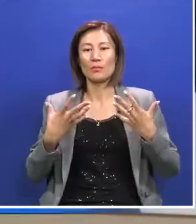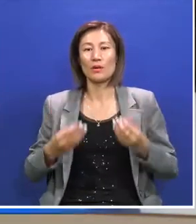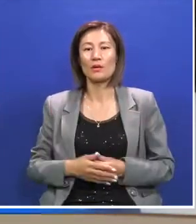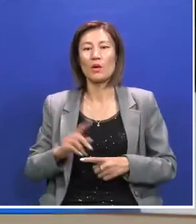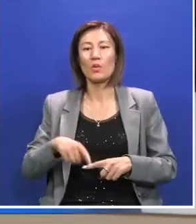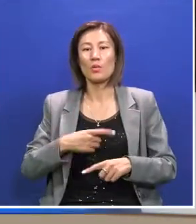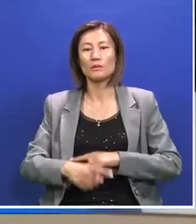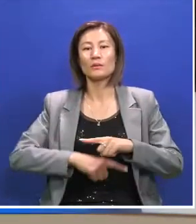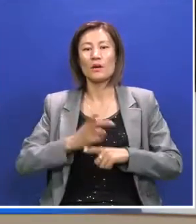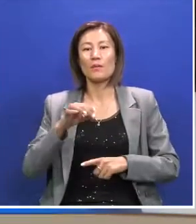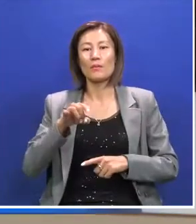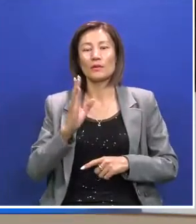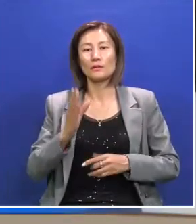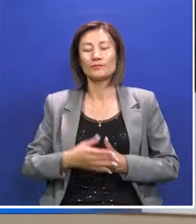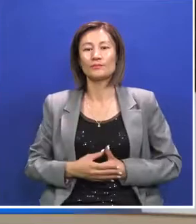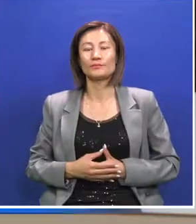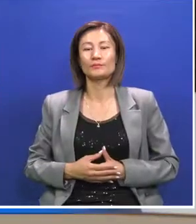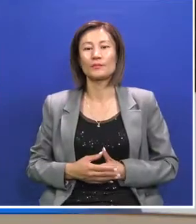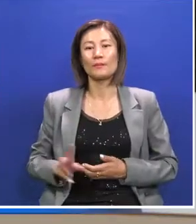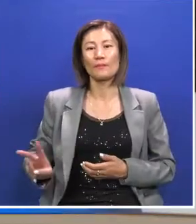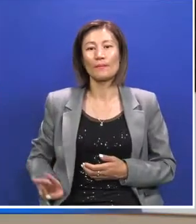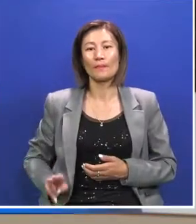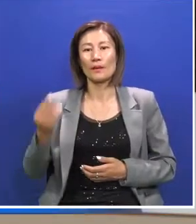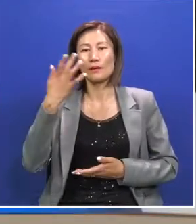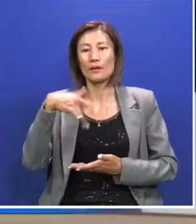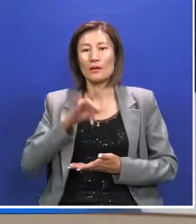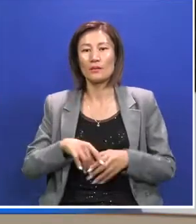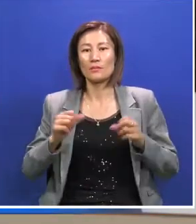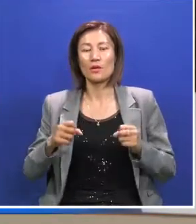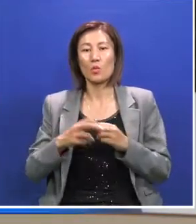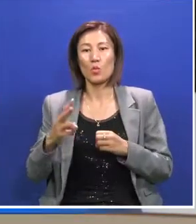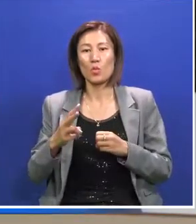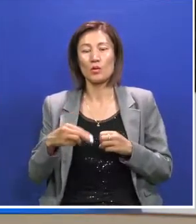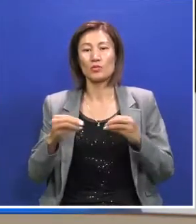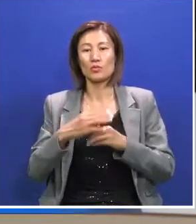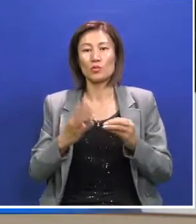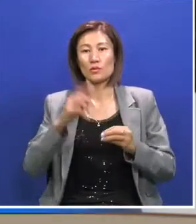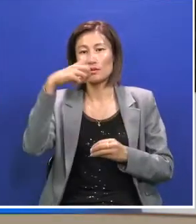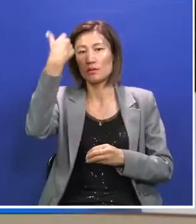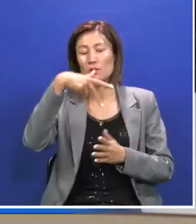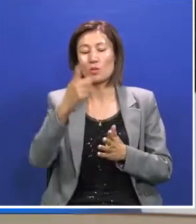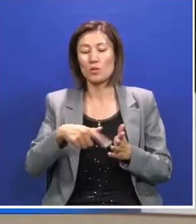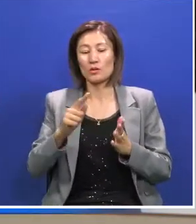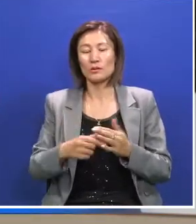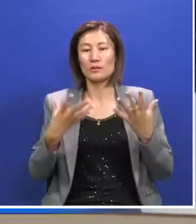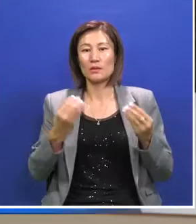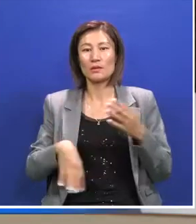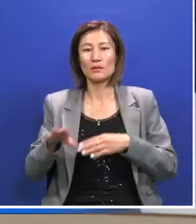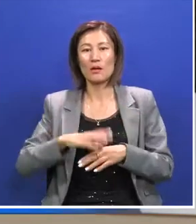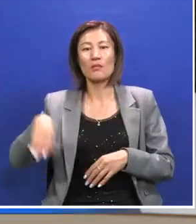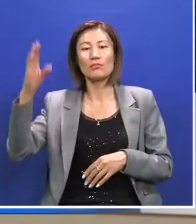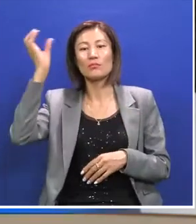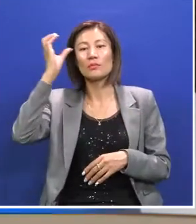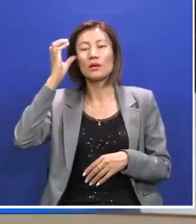Осы бағытта болашақ корпоративтік қорының басшылығымен Шымкент қаласындағы 12-ші, 19-ші, 37-ші жалпы білім беретін